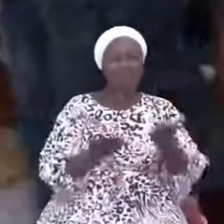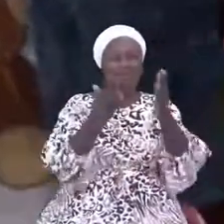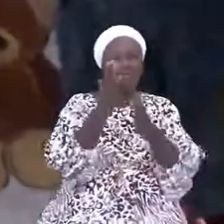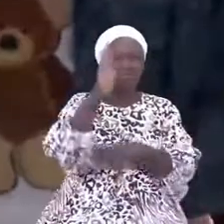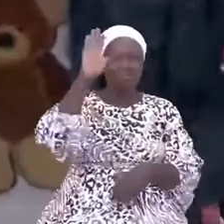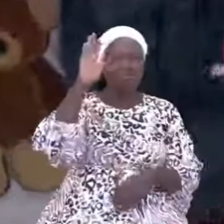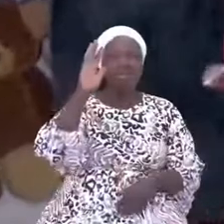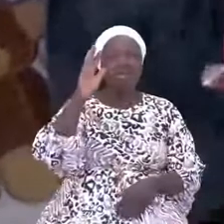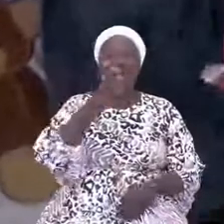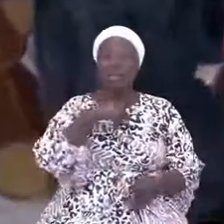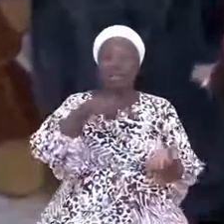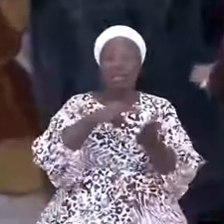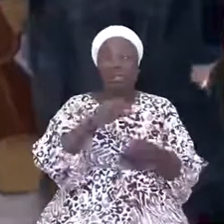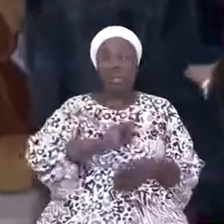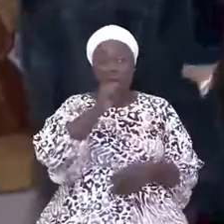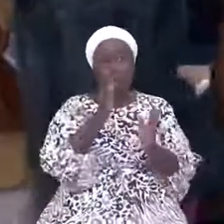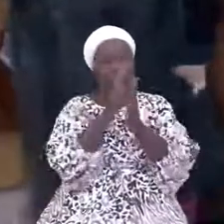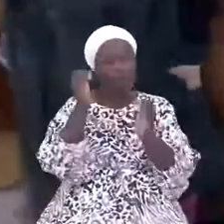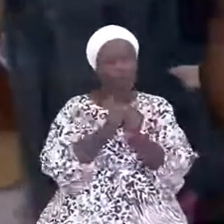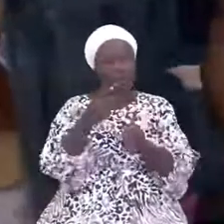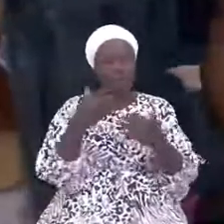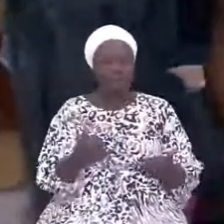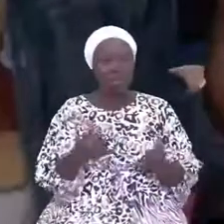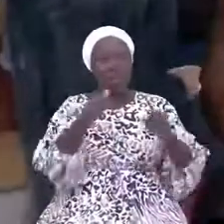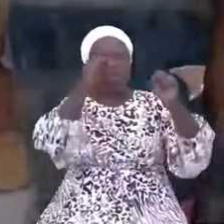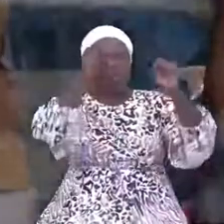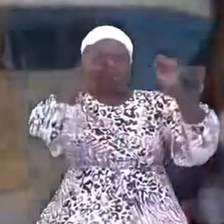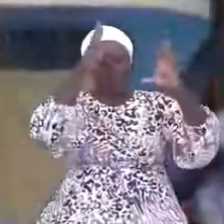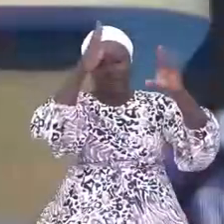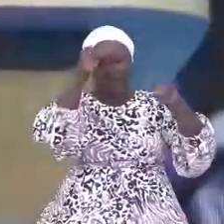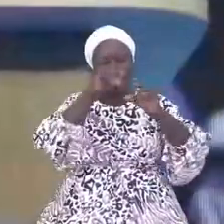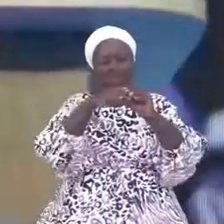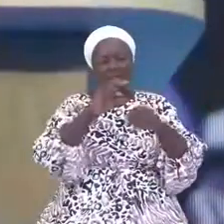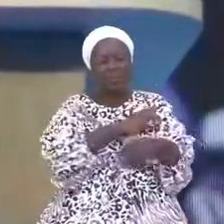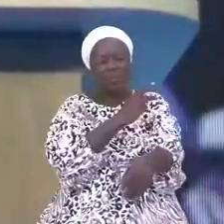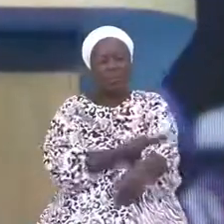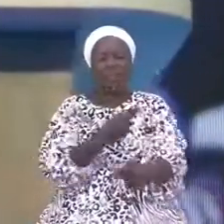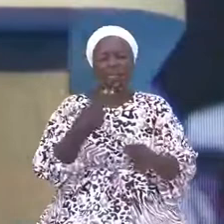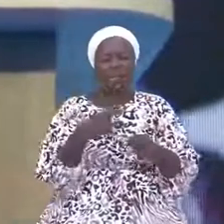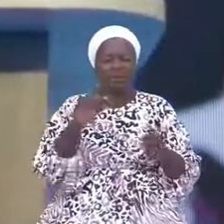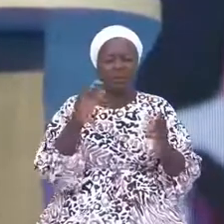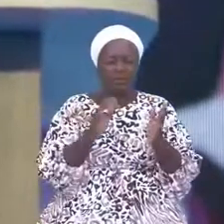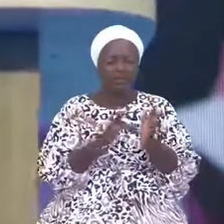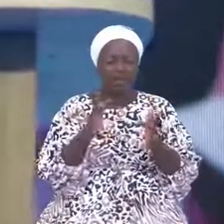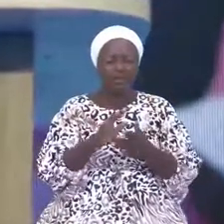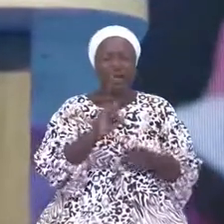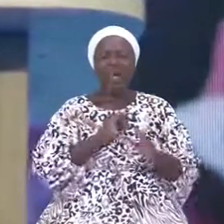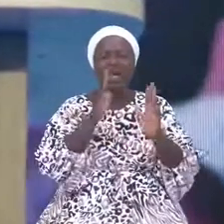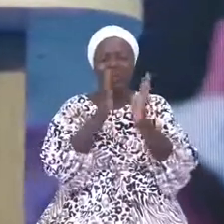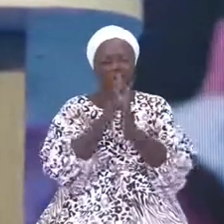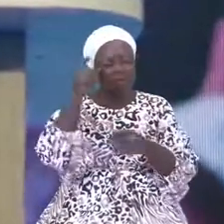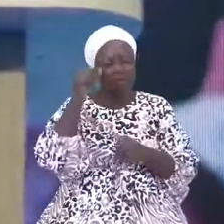ce renouvellement ce soir. Lève cette main et mets-toi debout. Je prie avec toi maintenant. Père, au nom puissant